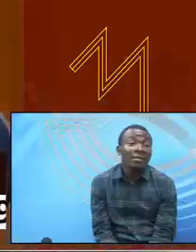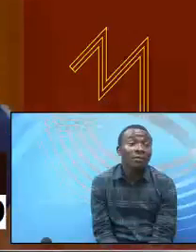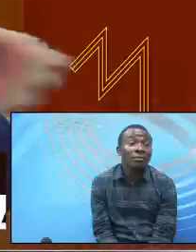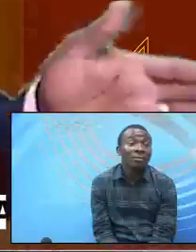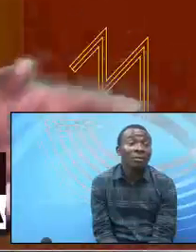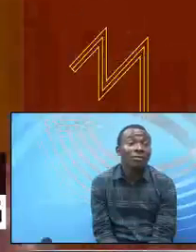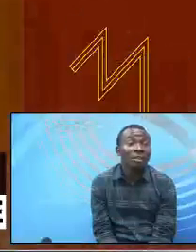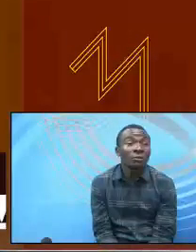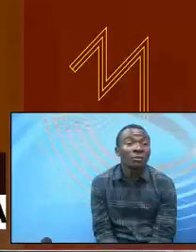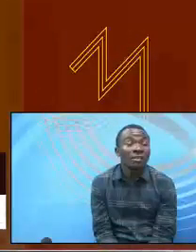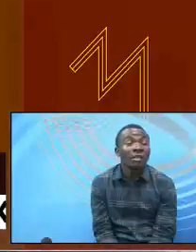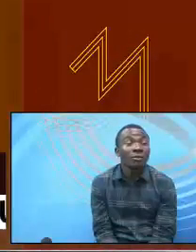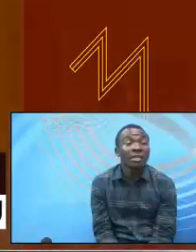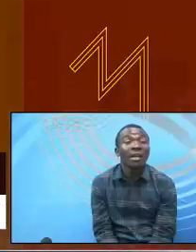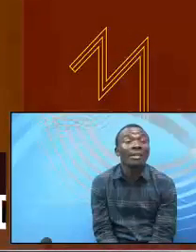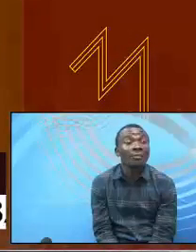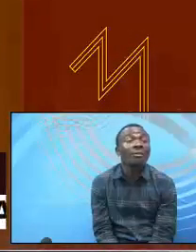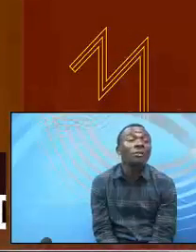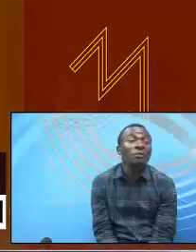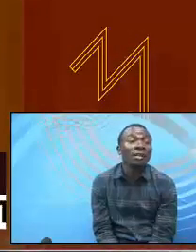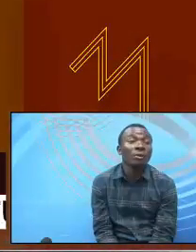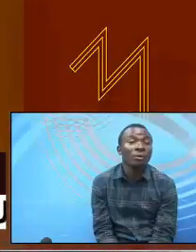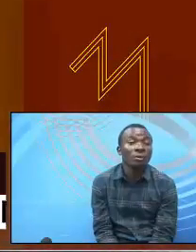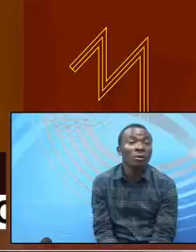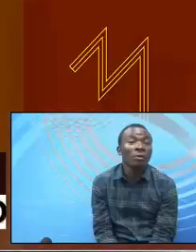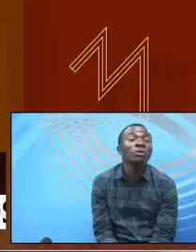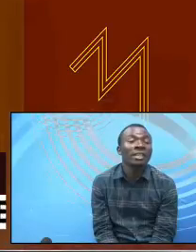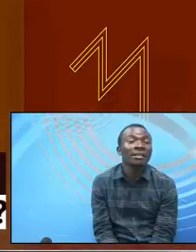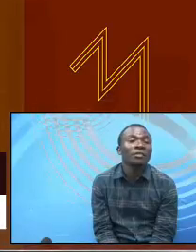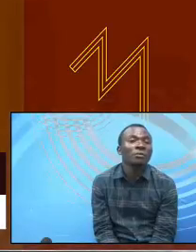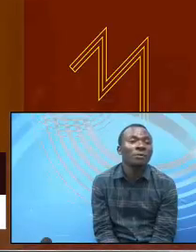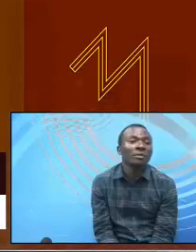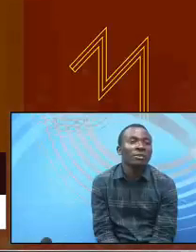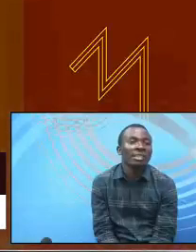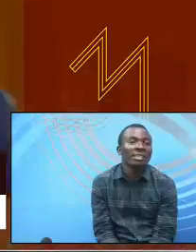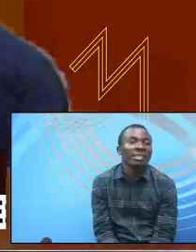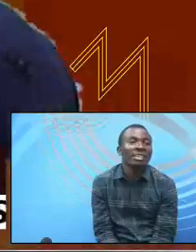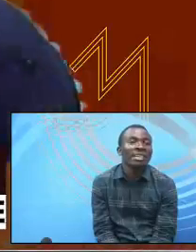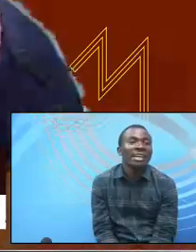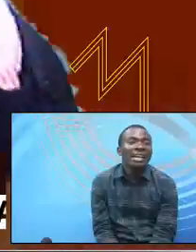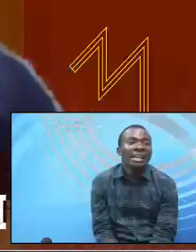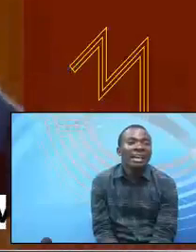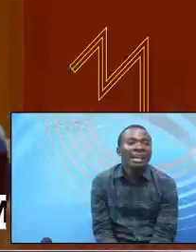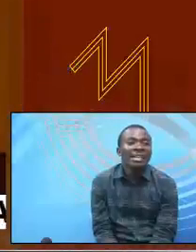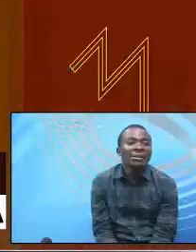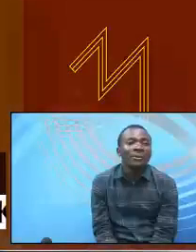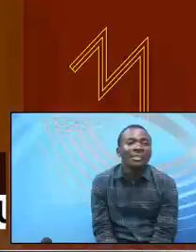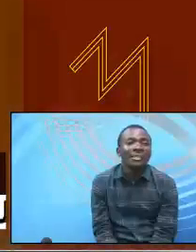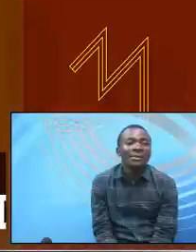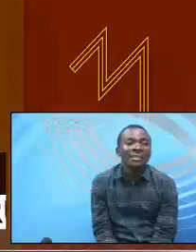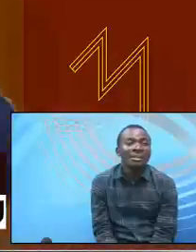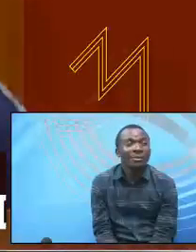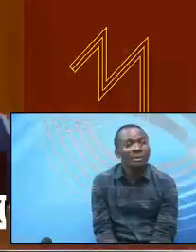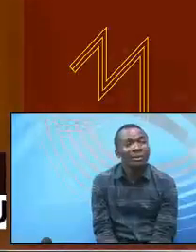ntabwo ari abafite ubumuga bwo kutumva no kutavuga gusa ndavuga abafite ubumuga bwo muri rusange abafite ubumuga muri rusange ariko